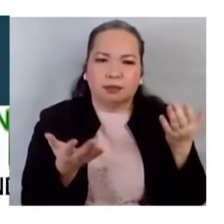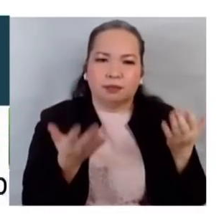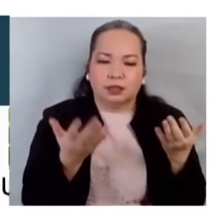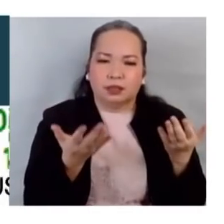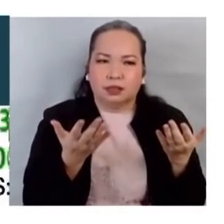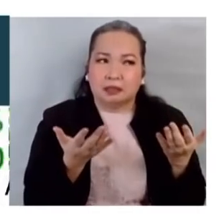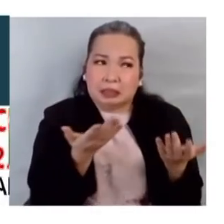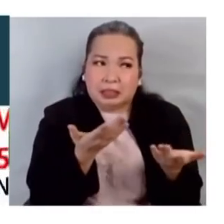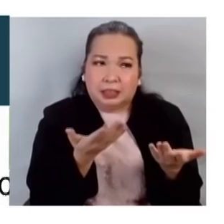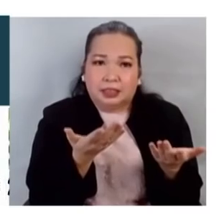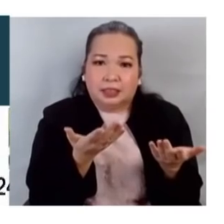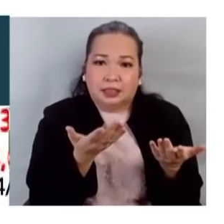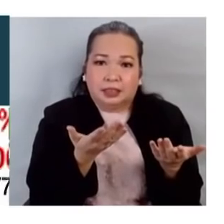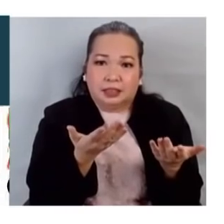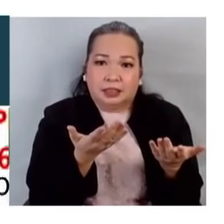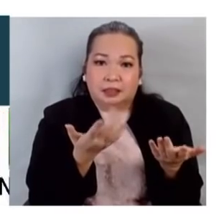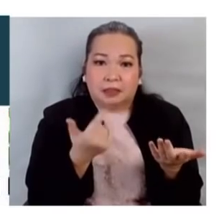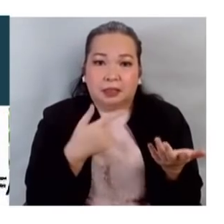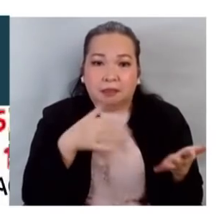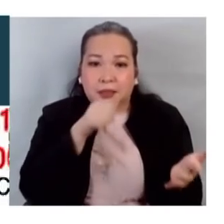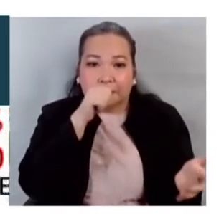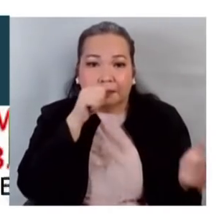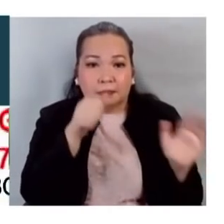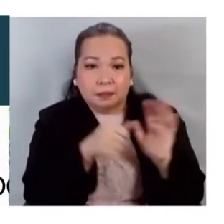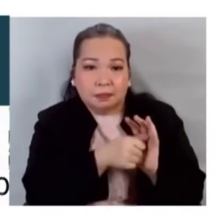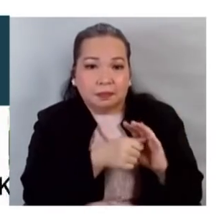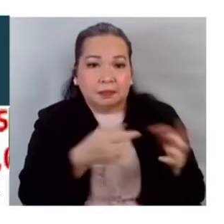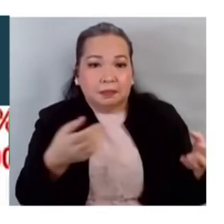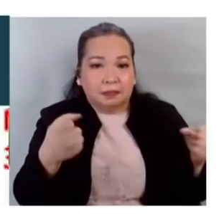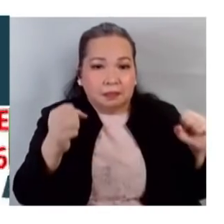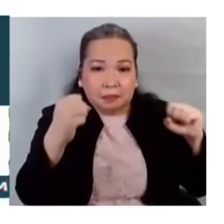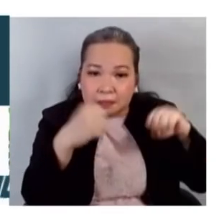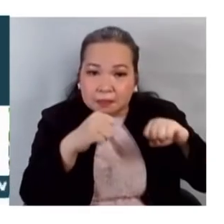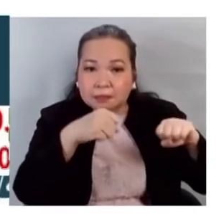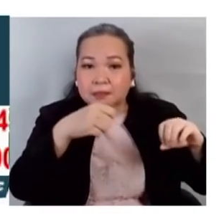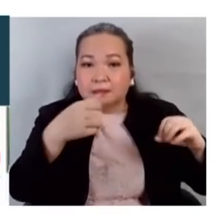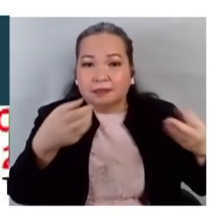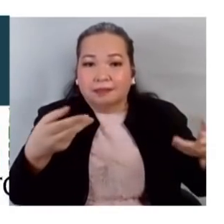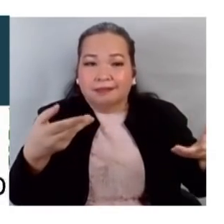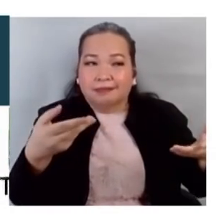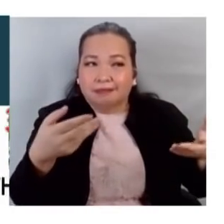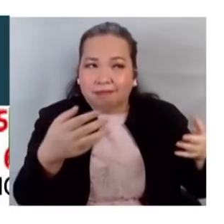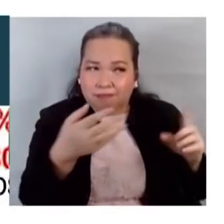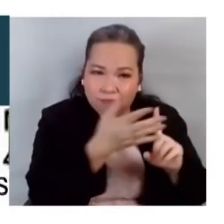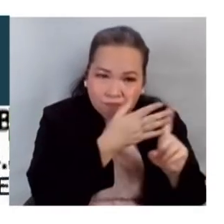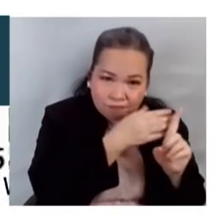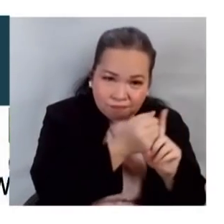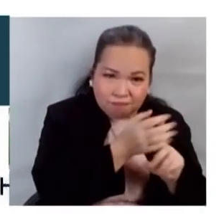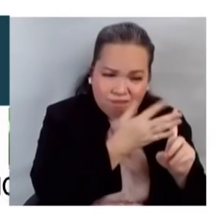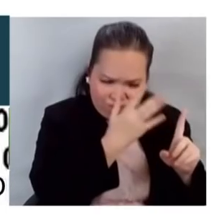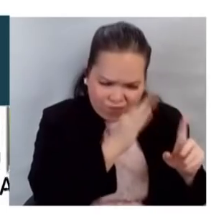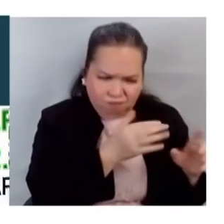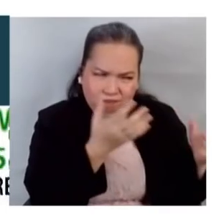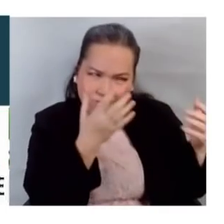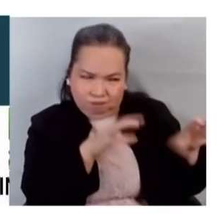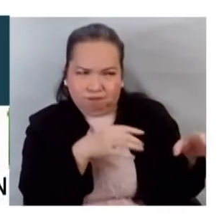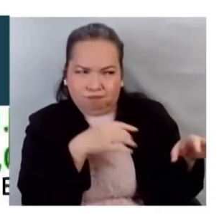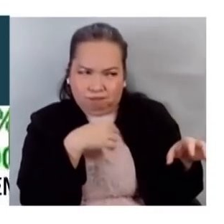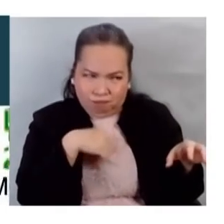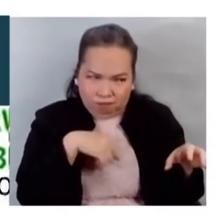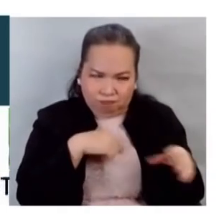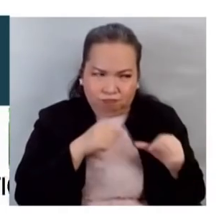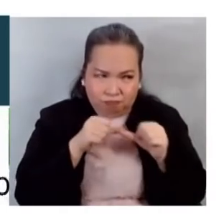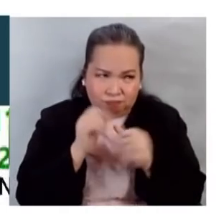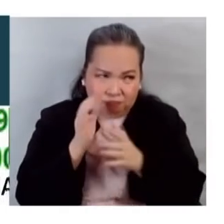alam niyo na po, baka nakausap ang ibang mga barangay officials at napakiusapan na pagbigyan na lang na matuloy